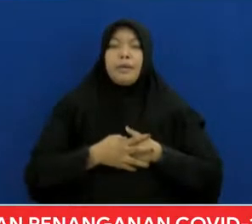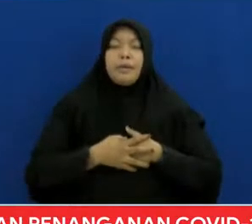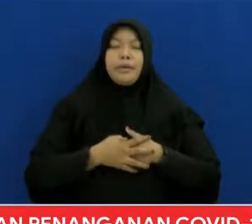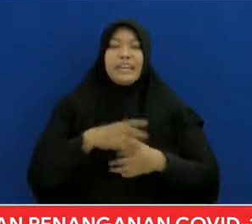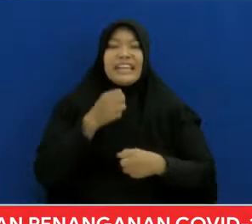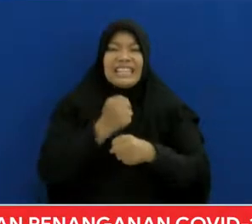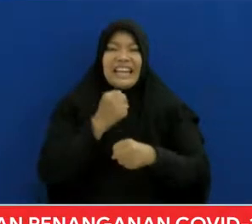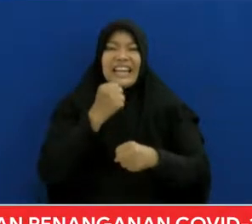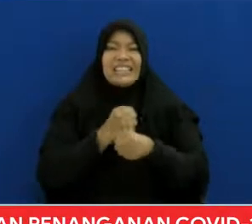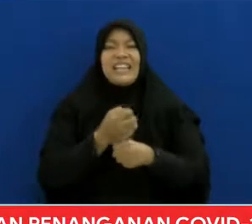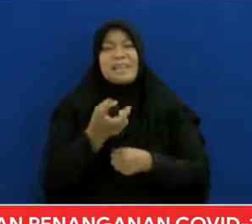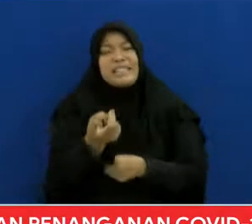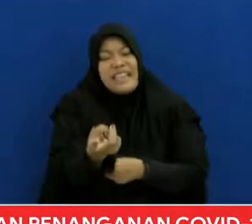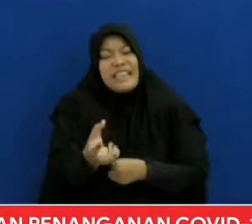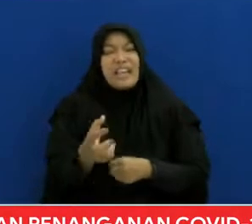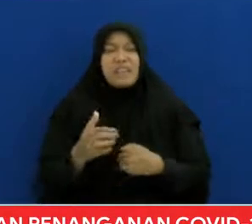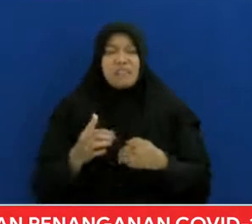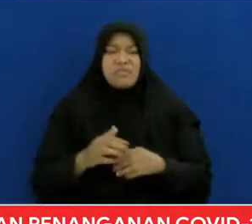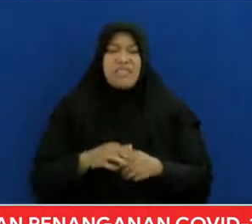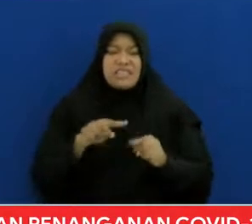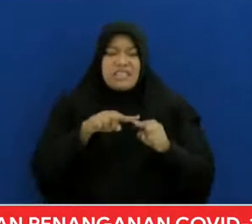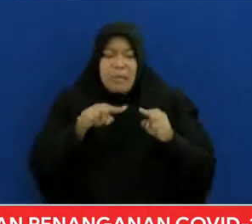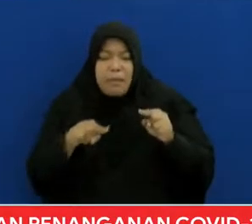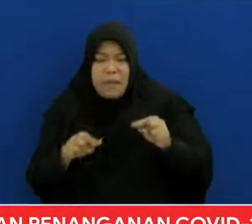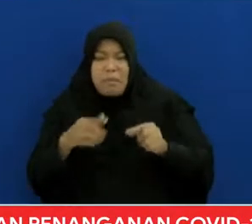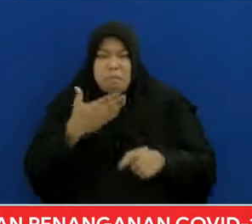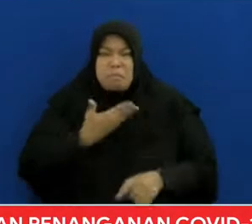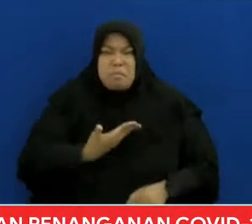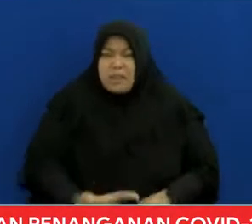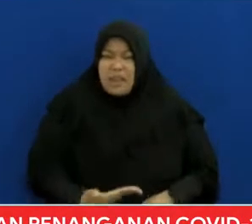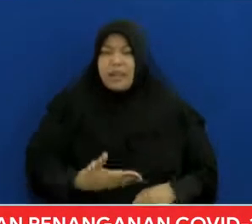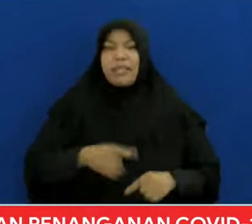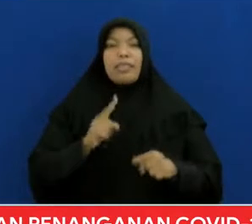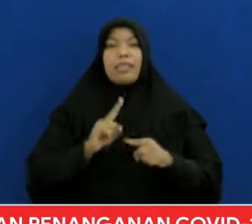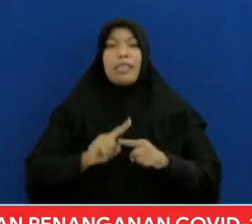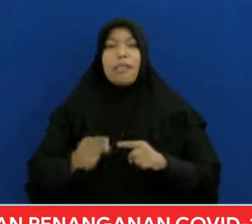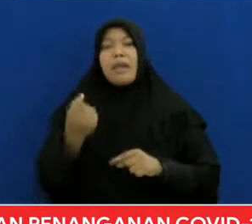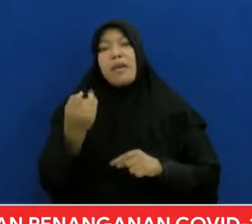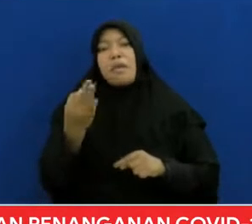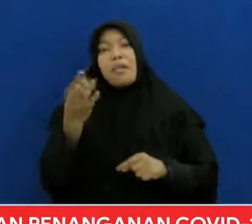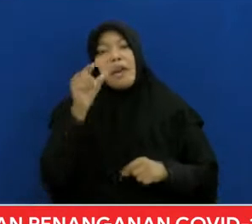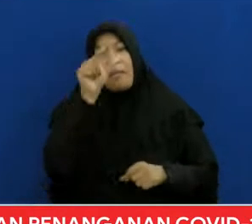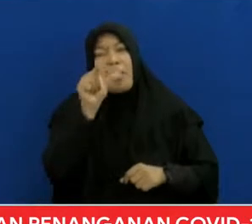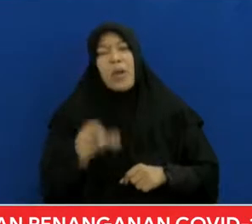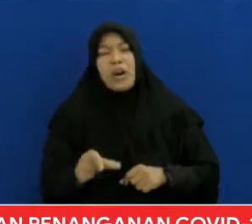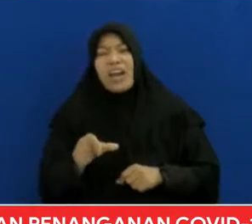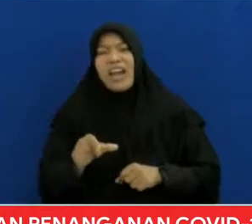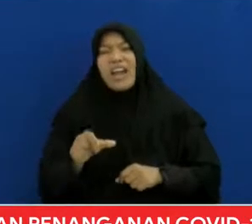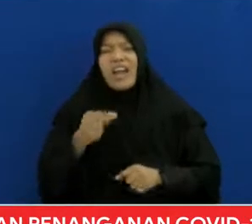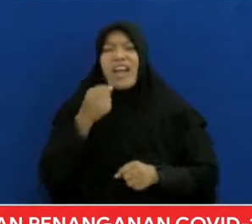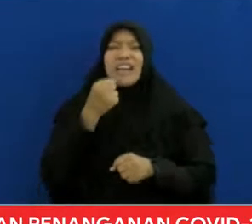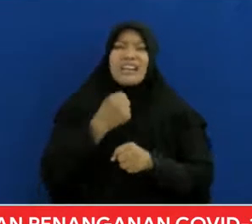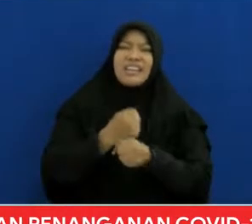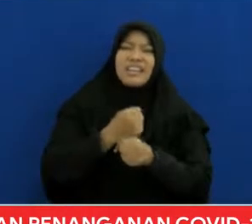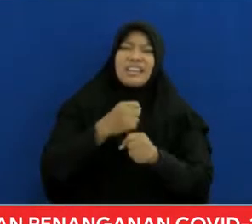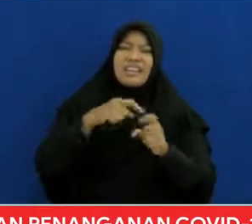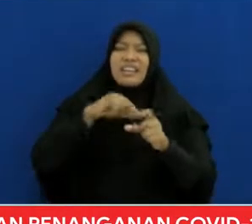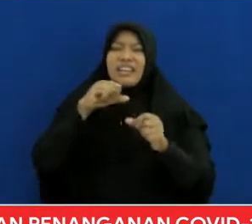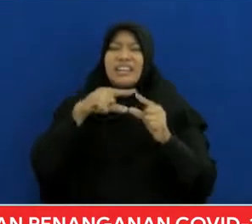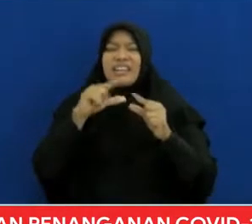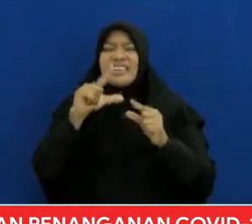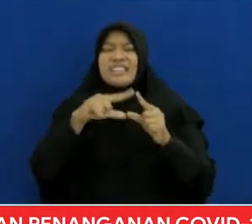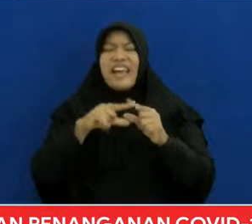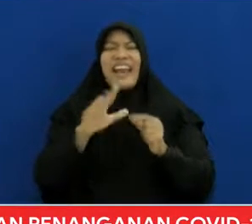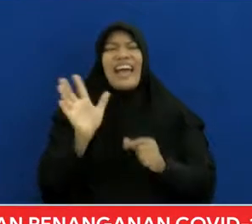dapat ringan sampai dengan berat, namun ada beberapa orang yang tanpa gejala, tetapi sebenarnya